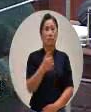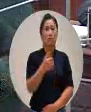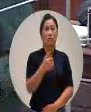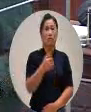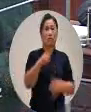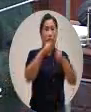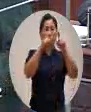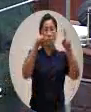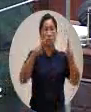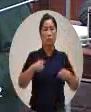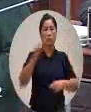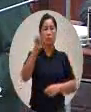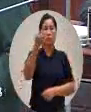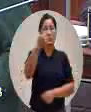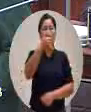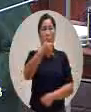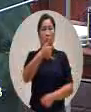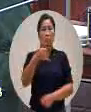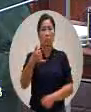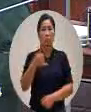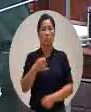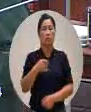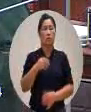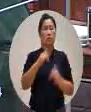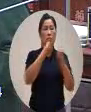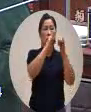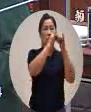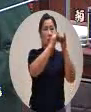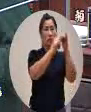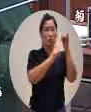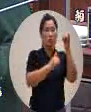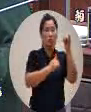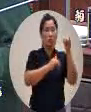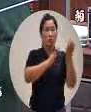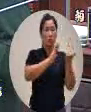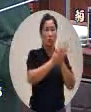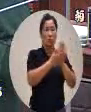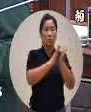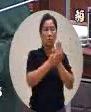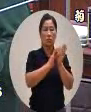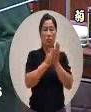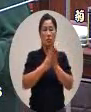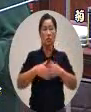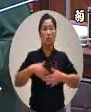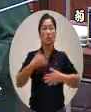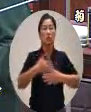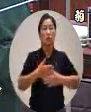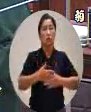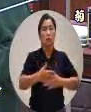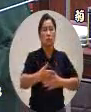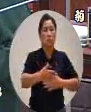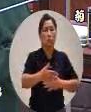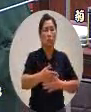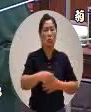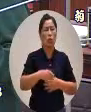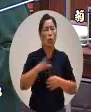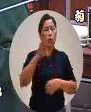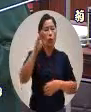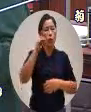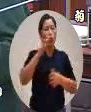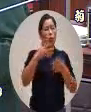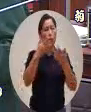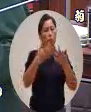謝謝張議員歷史演變的過程有若干